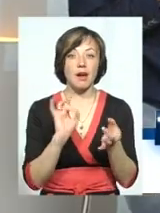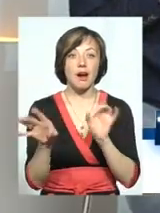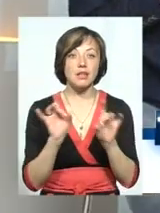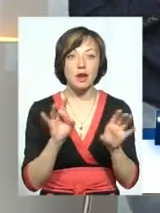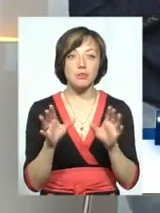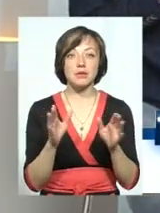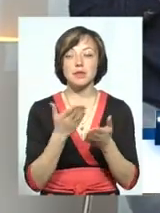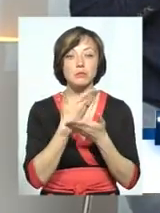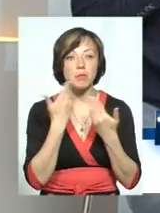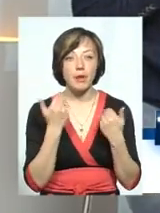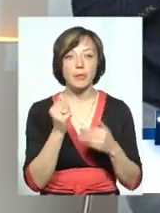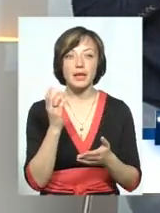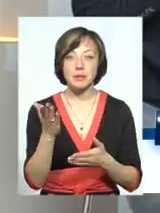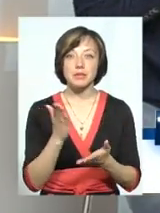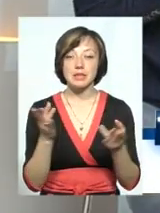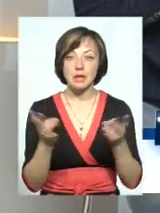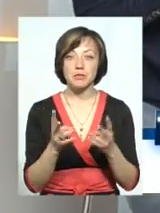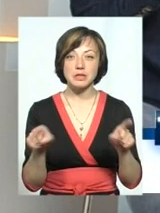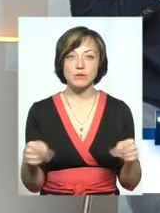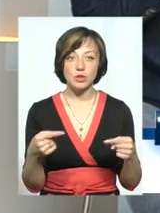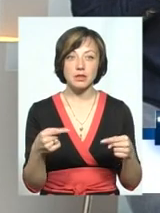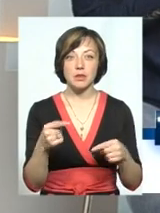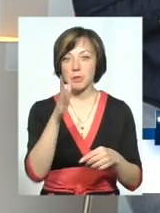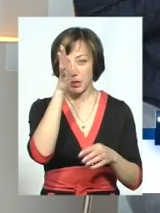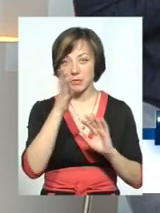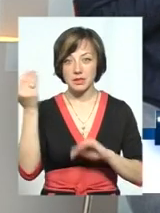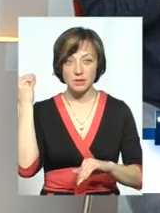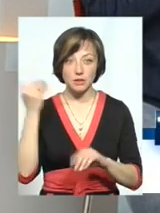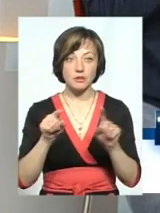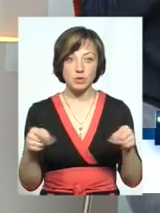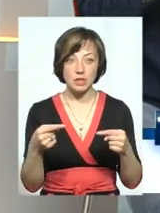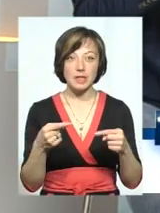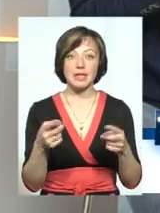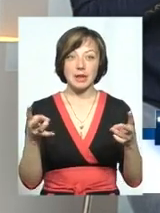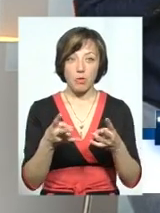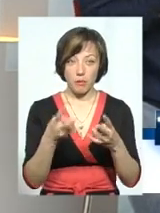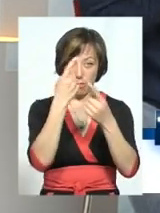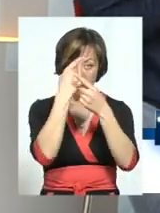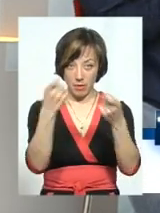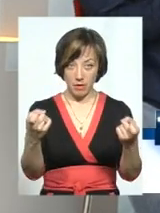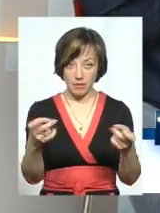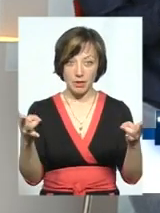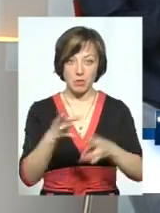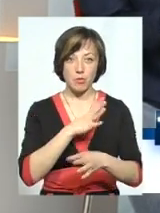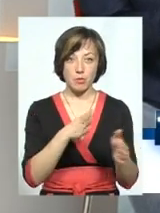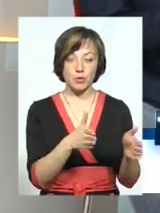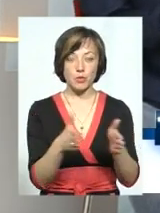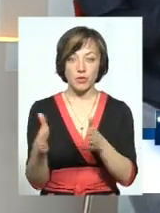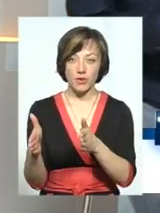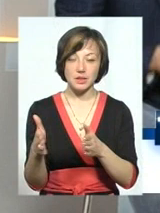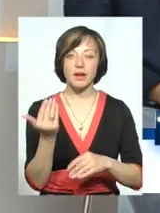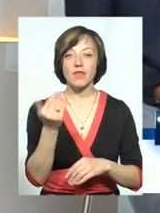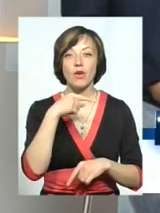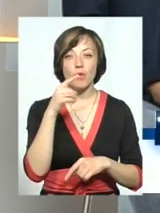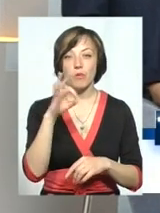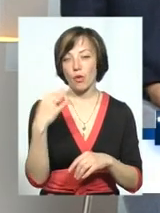проблем створити, але їм треба створити, це було 5 місяців назад або 6 місяців назад, але для цього їх треба було попередити, правильно? Їм треба було підготуватися. Ви говорите